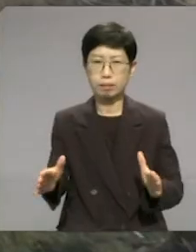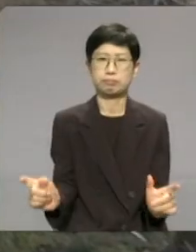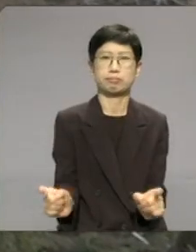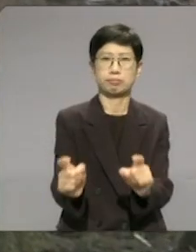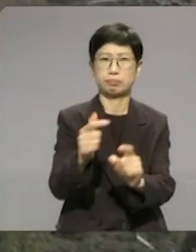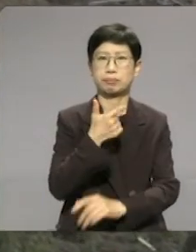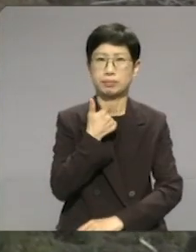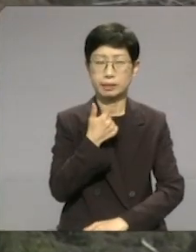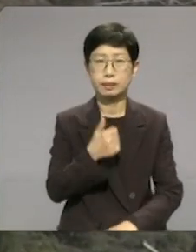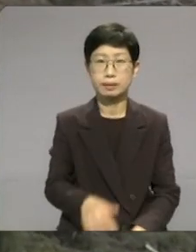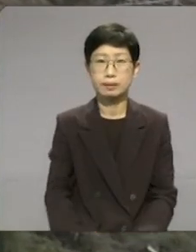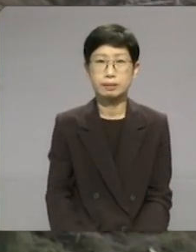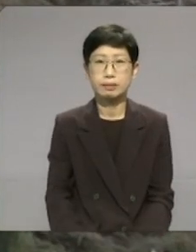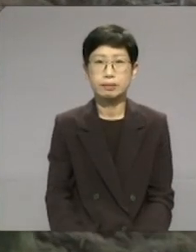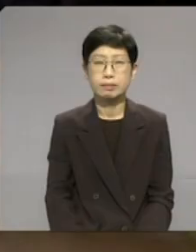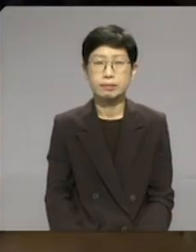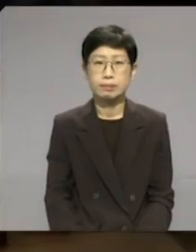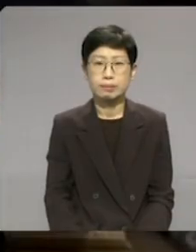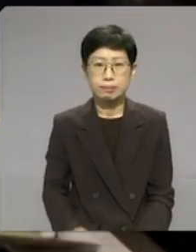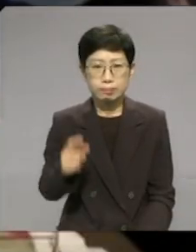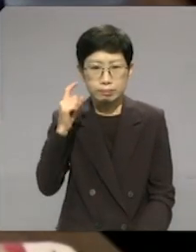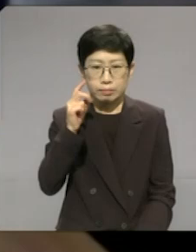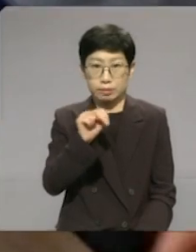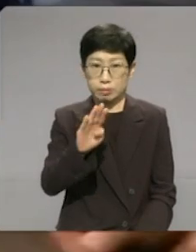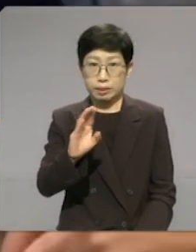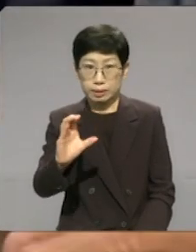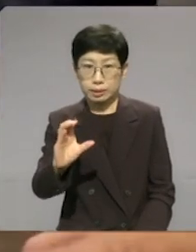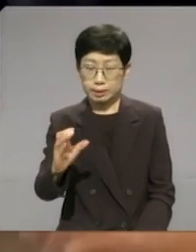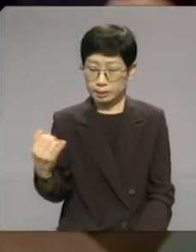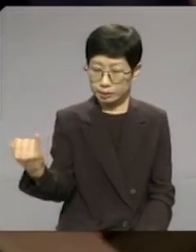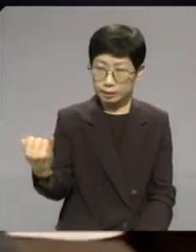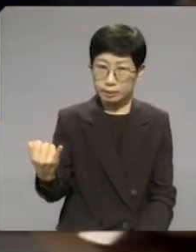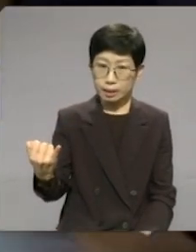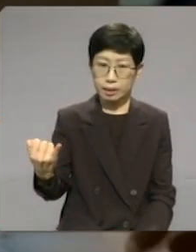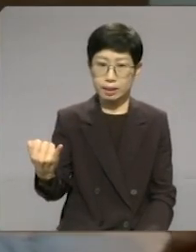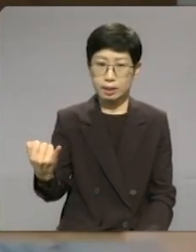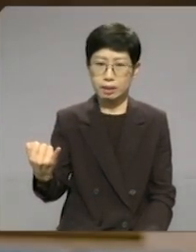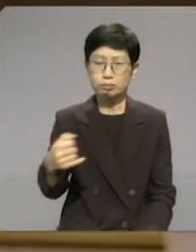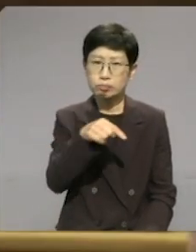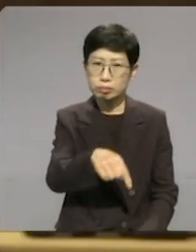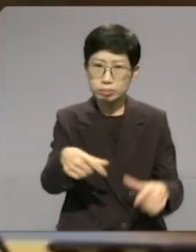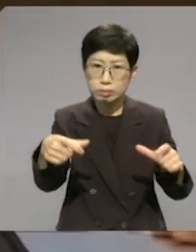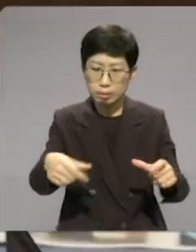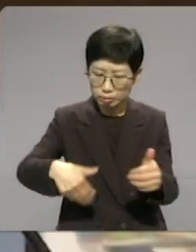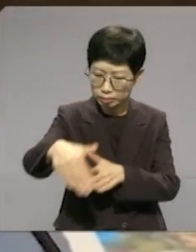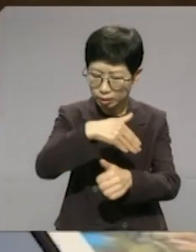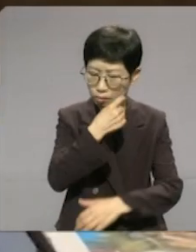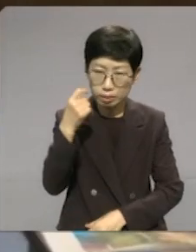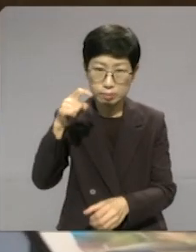진실 공방을 벌이기도 했습니다. NBC가 해리스 부통령이 밀턴 대비 상황 확인차 전화를